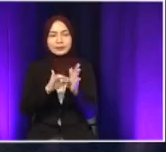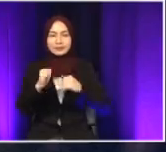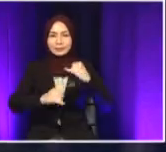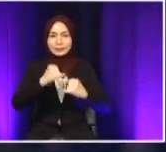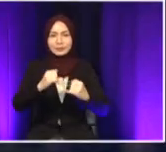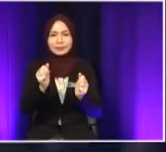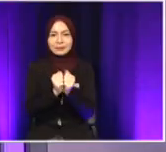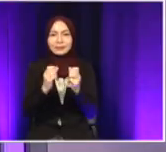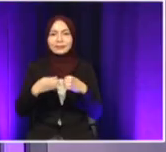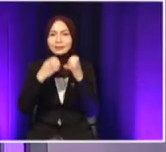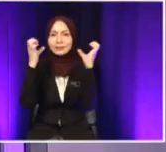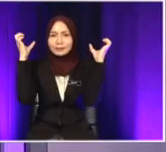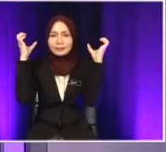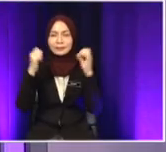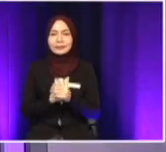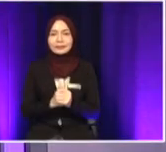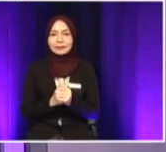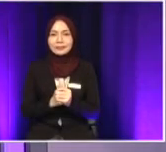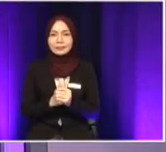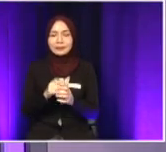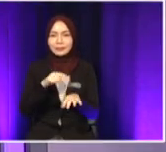kita pada hari ini susah